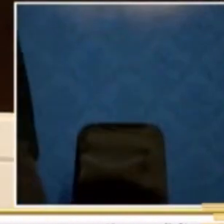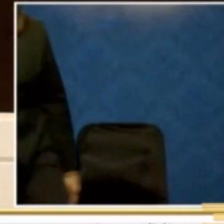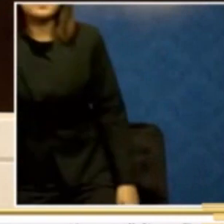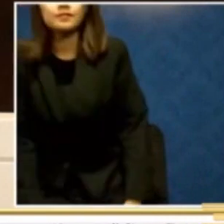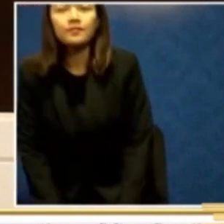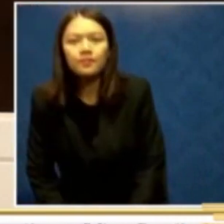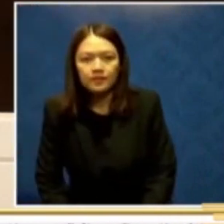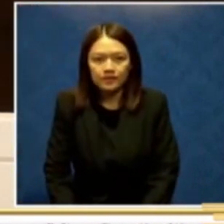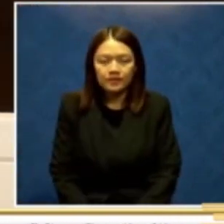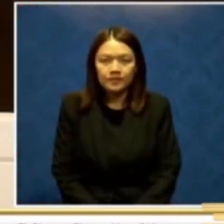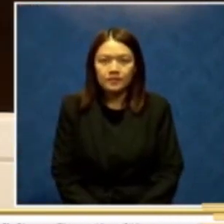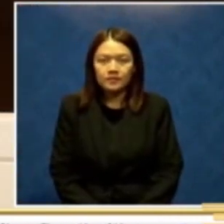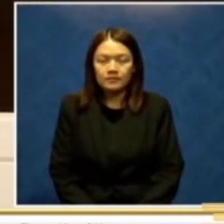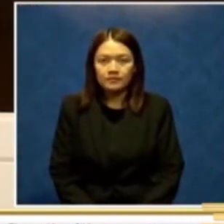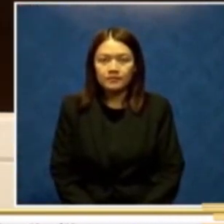ธมาก